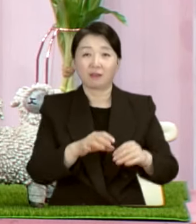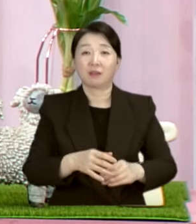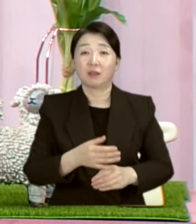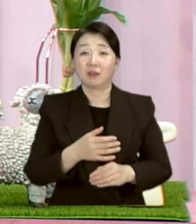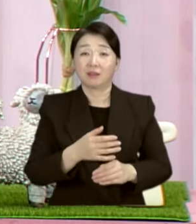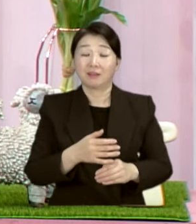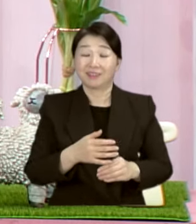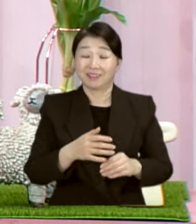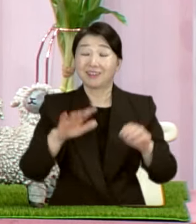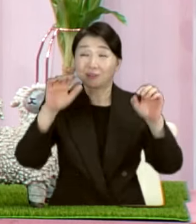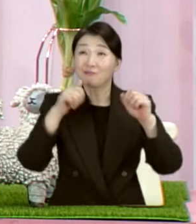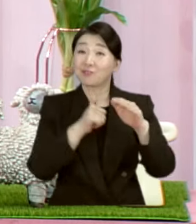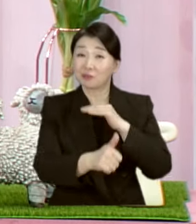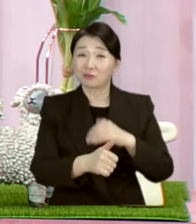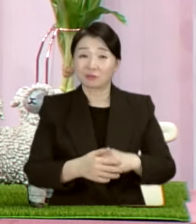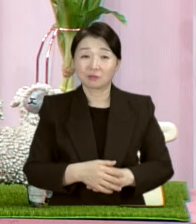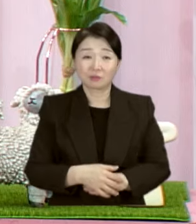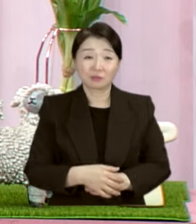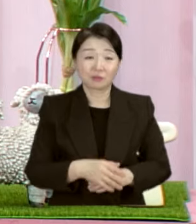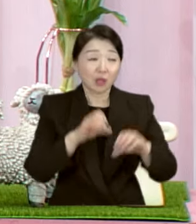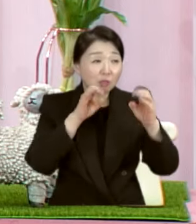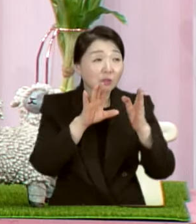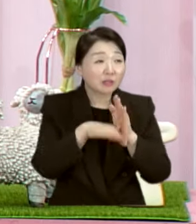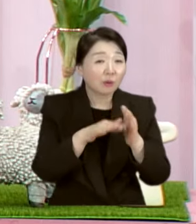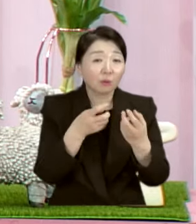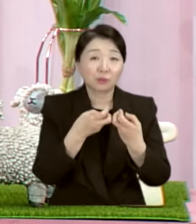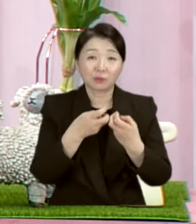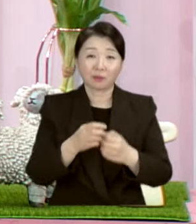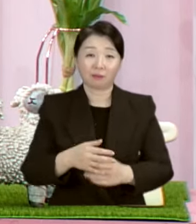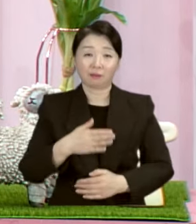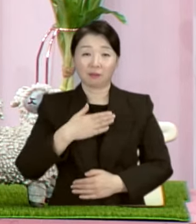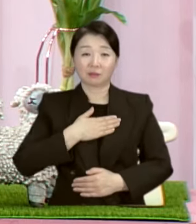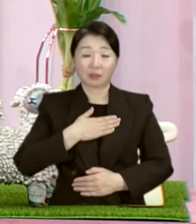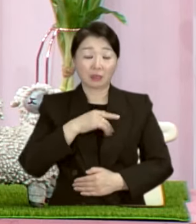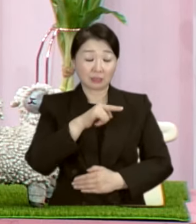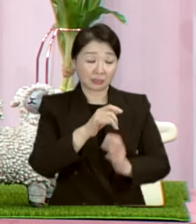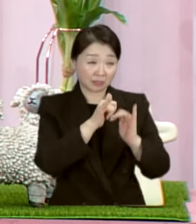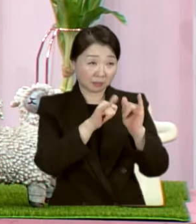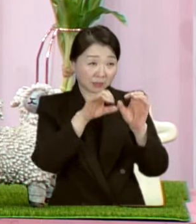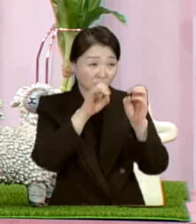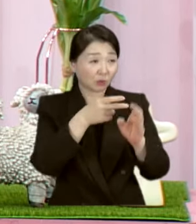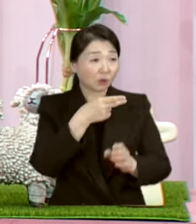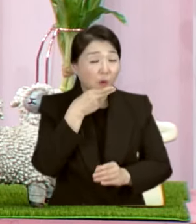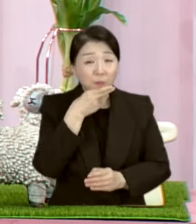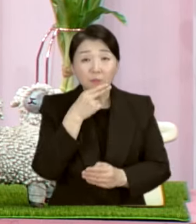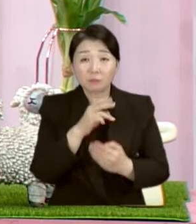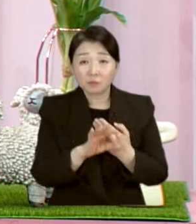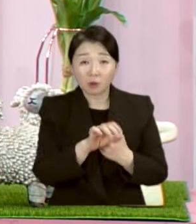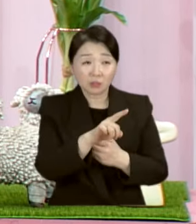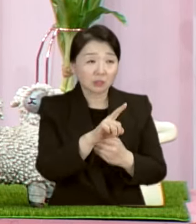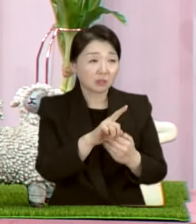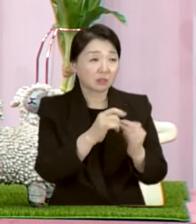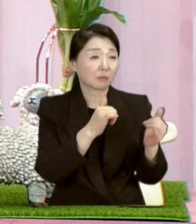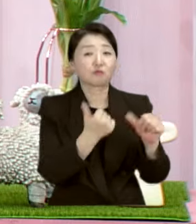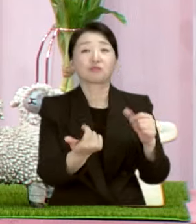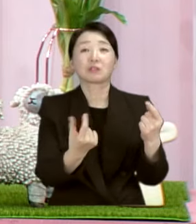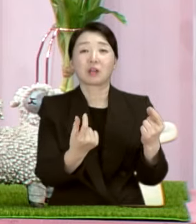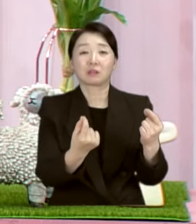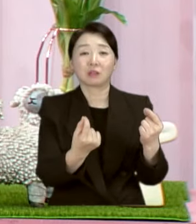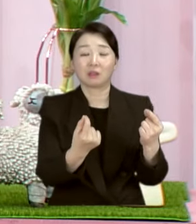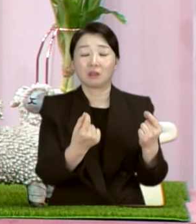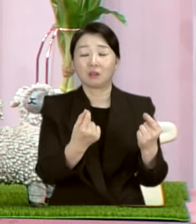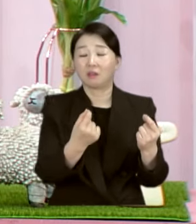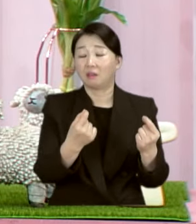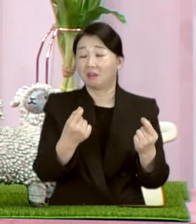같아요. 운동선수들? 네. 운동선수. 뭐라고 하면서? 그 당시에는 진짜 내가 이 사람한테 전도 안 하면 이 사람이 죽을 것 같은 거예요.